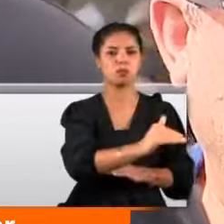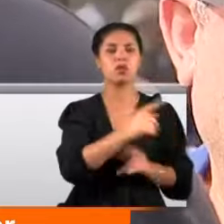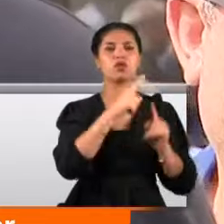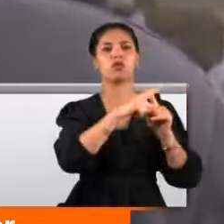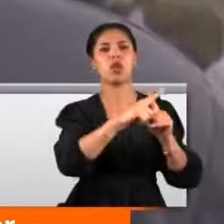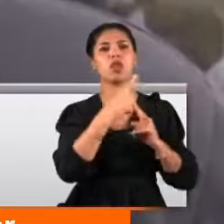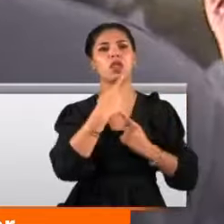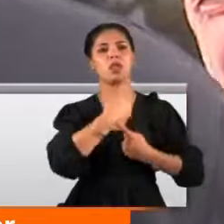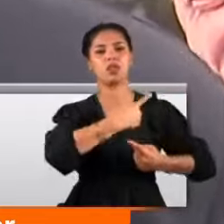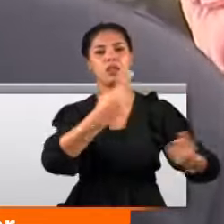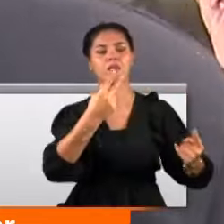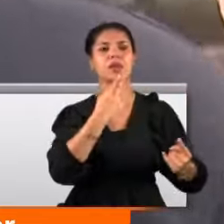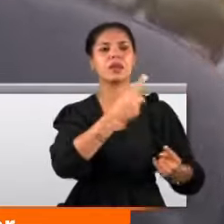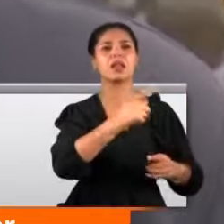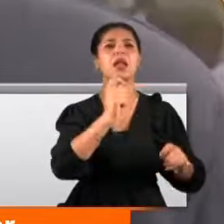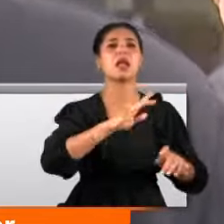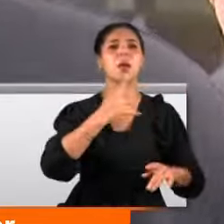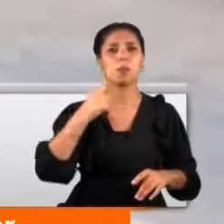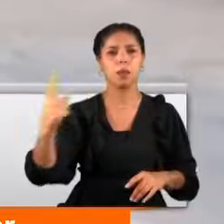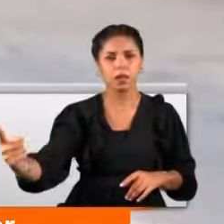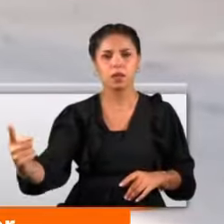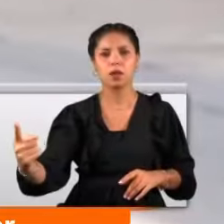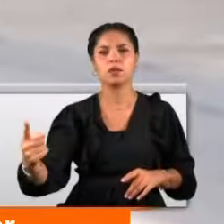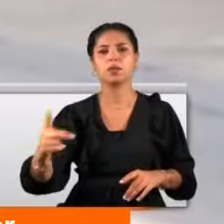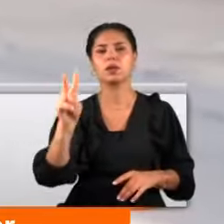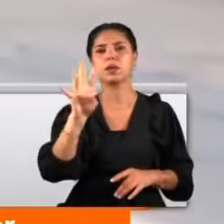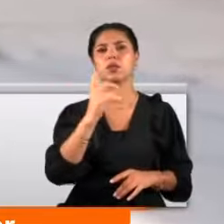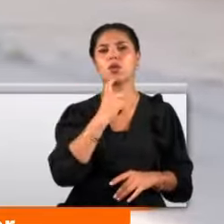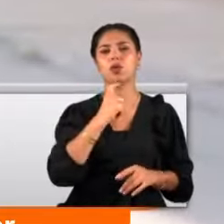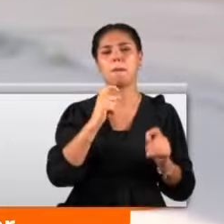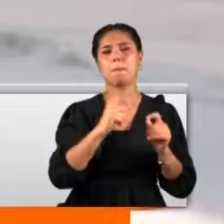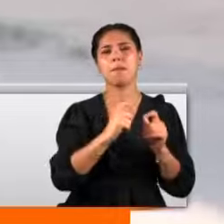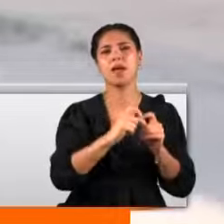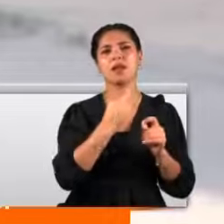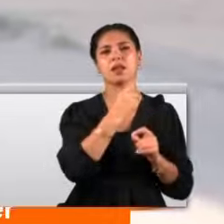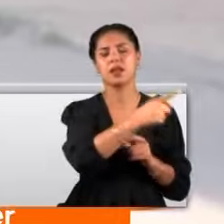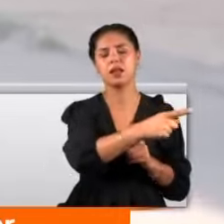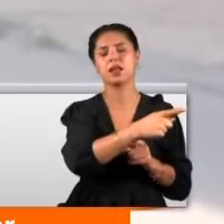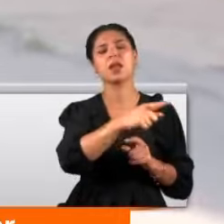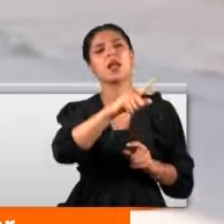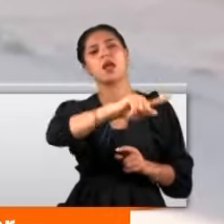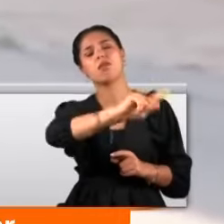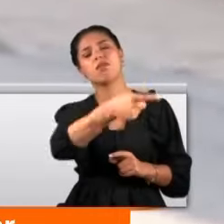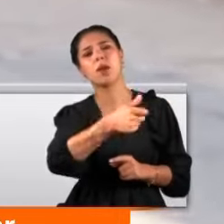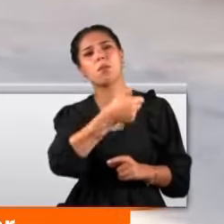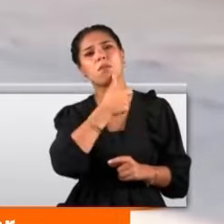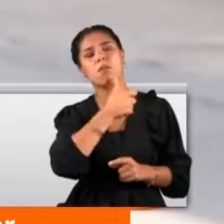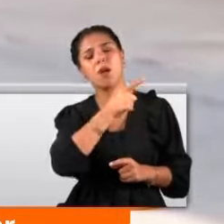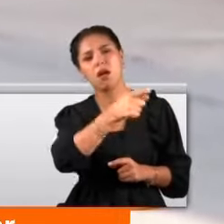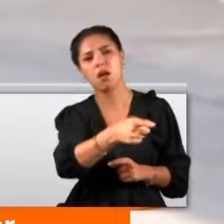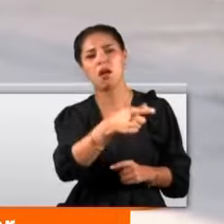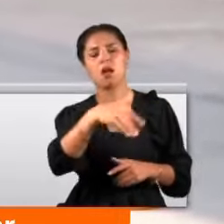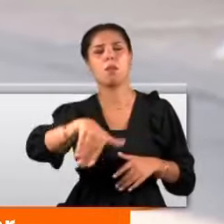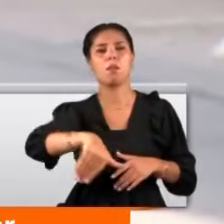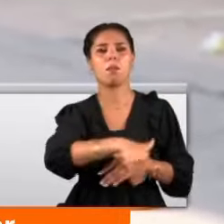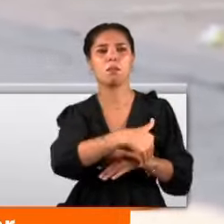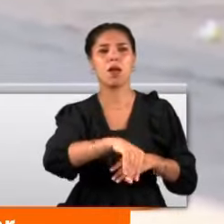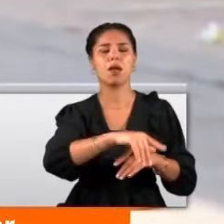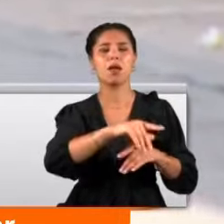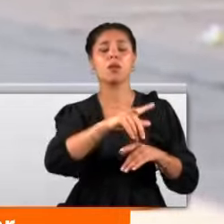tehditler savurmuş. Kız işte yapma etme yalvarmış. 24 yaşındaki Berivan Ağbaba ve babası Aytaç Ağbaba marketlerinin bulunduğu bu sokağa